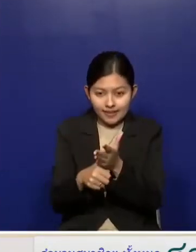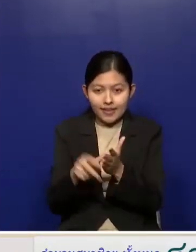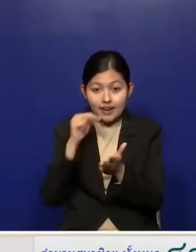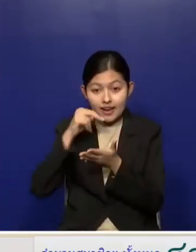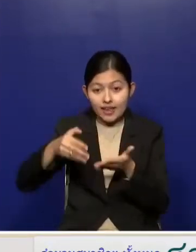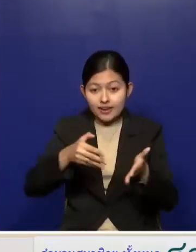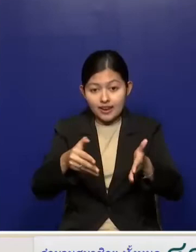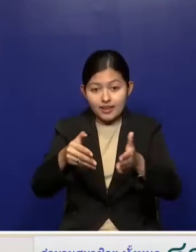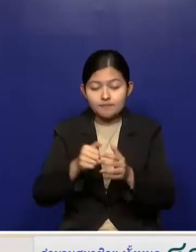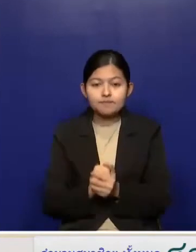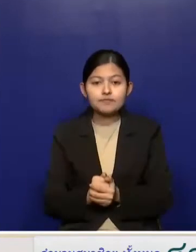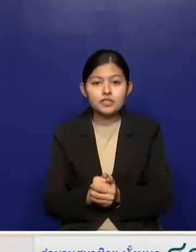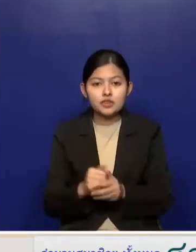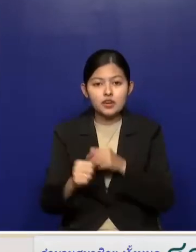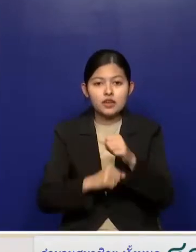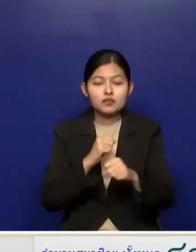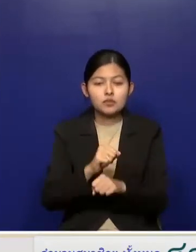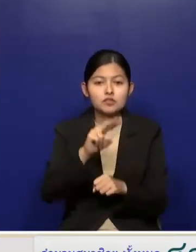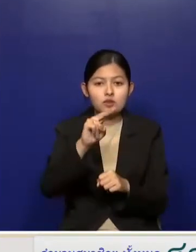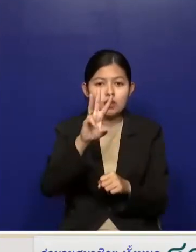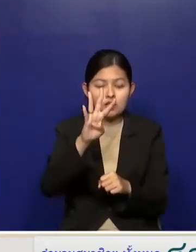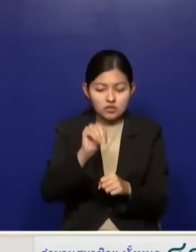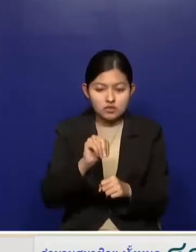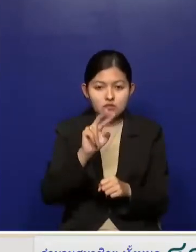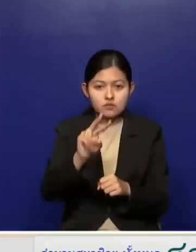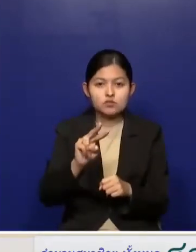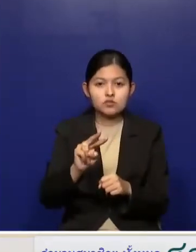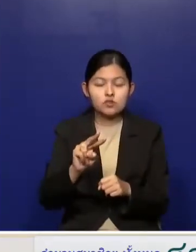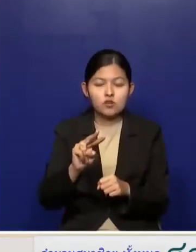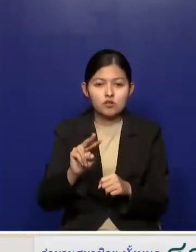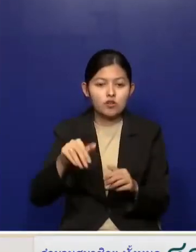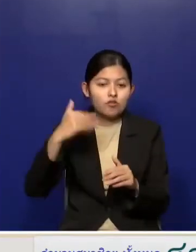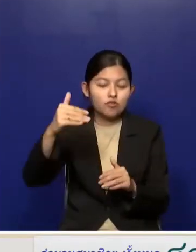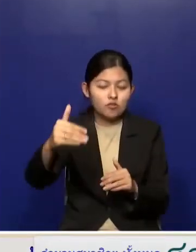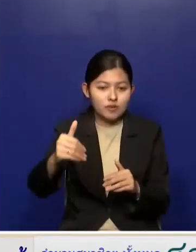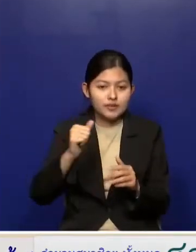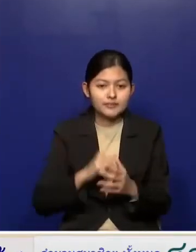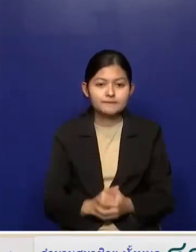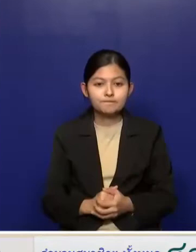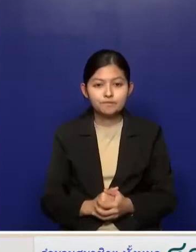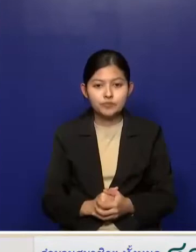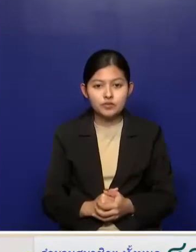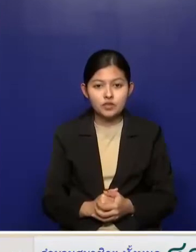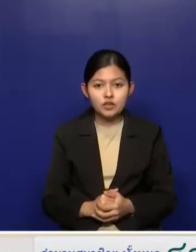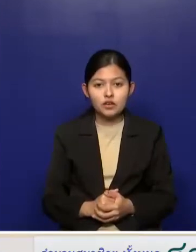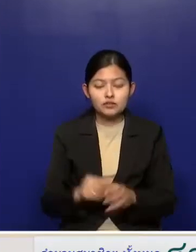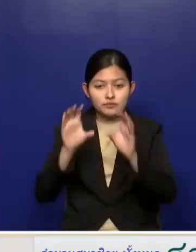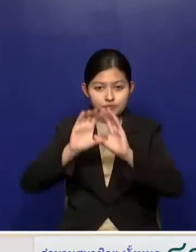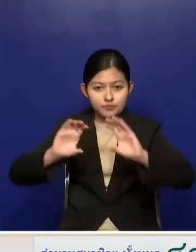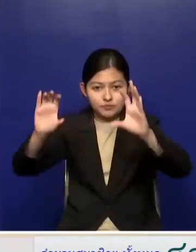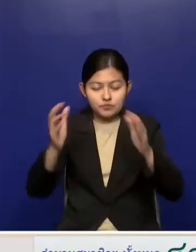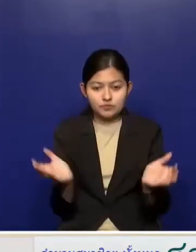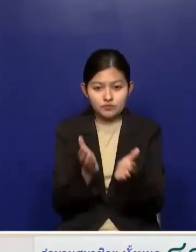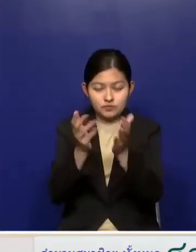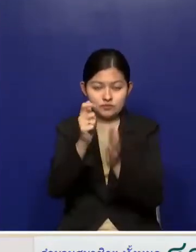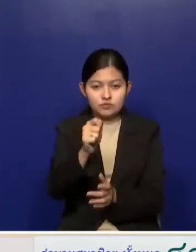ณาจากผลการนำเินงานตั้แต่ปีพฤศกราษ 2542 เป็ต้นมาซึ่งรัฐควสนับสนุให้องคกรปกครองส่ทอง